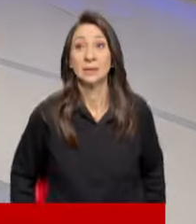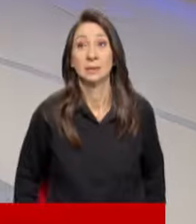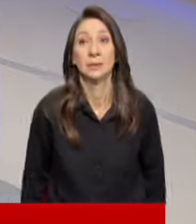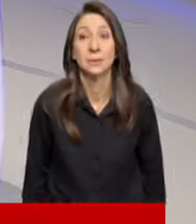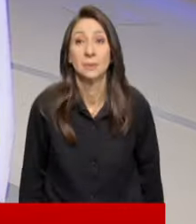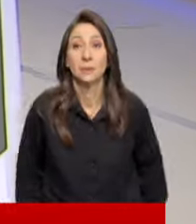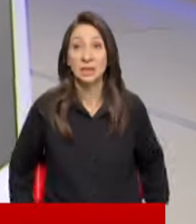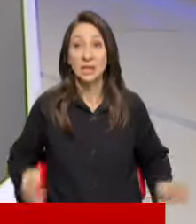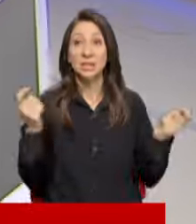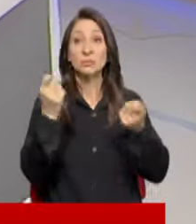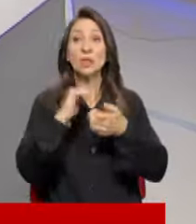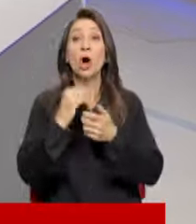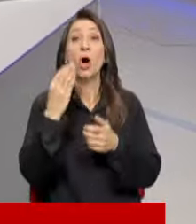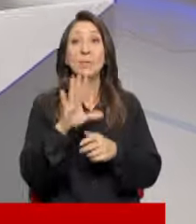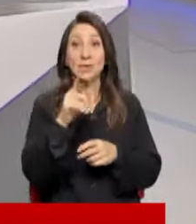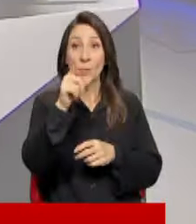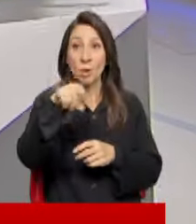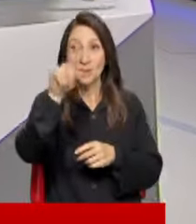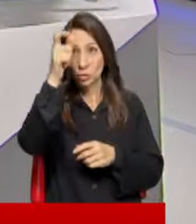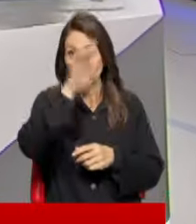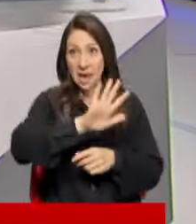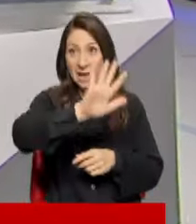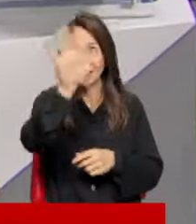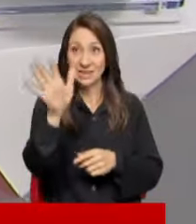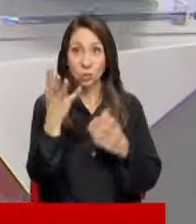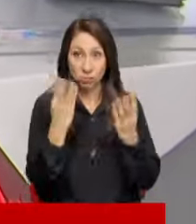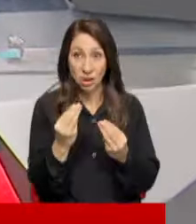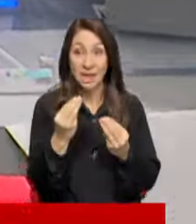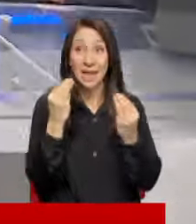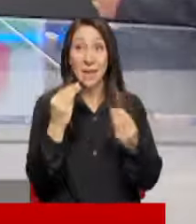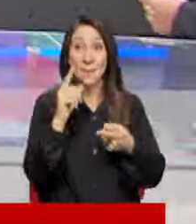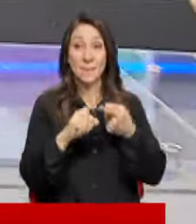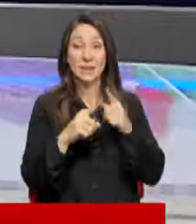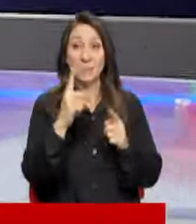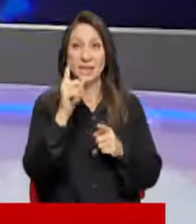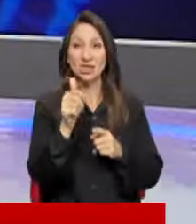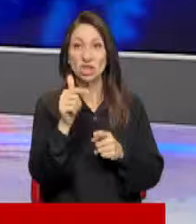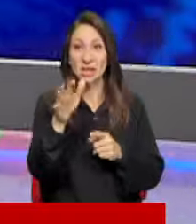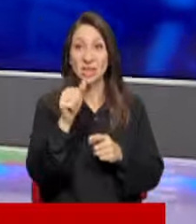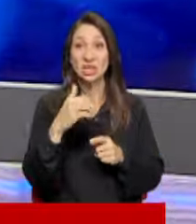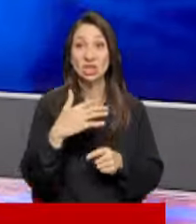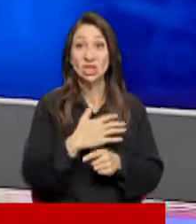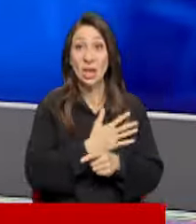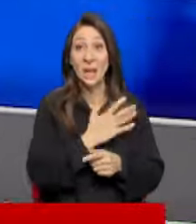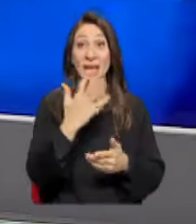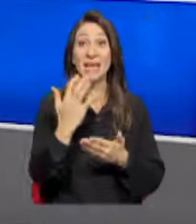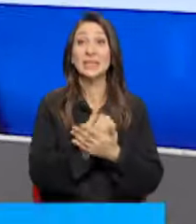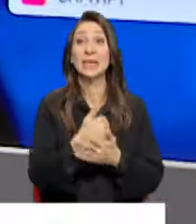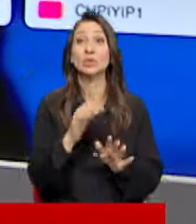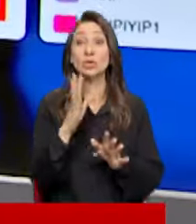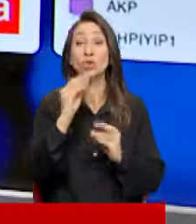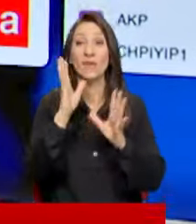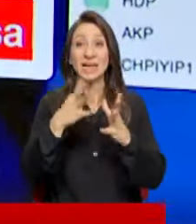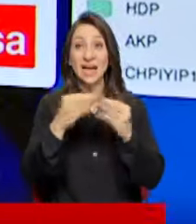olmazsa dediğiniz o günkü sunumda işte böyle bir Türkiye haritası karşımıza evet. çıkacak. Evet. İyi Parti bir ilçe alacak. Cumhuriyet Halk Partisi kazanamayacak. Çoğu